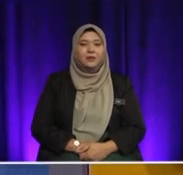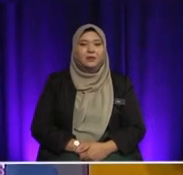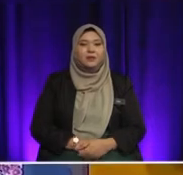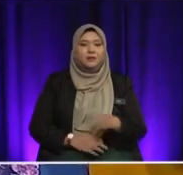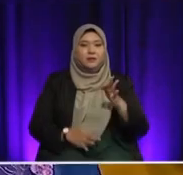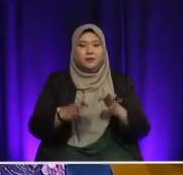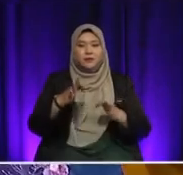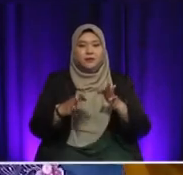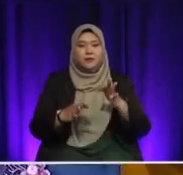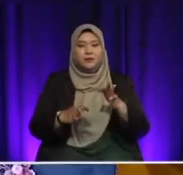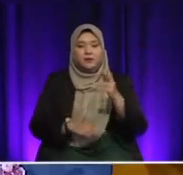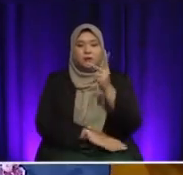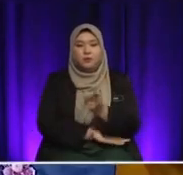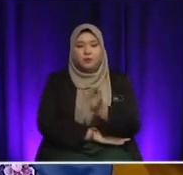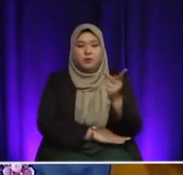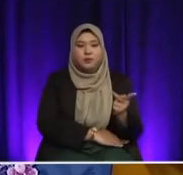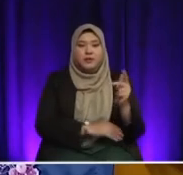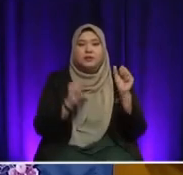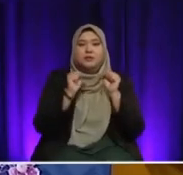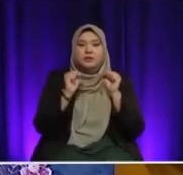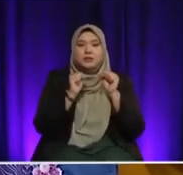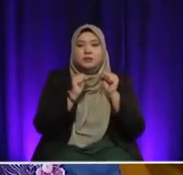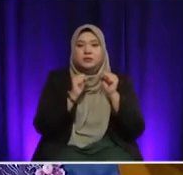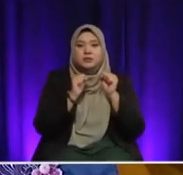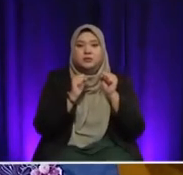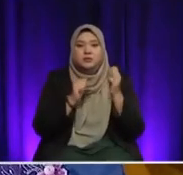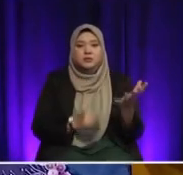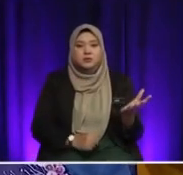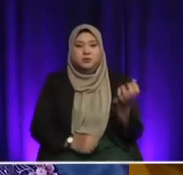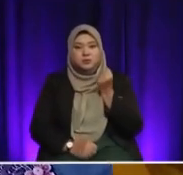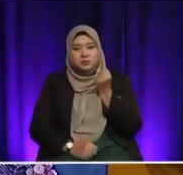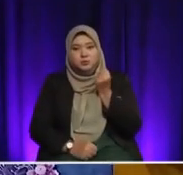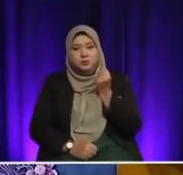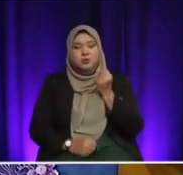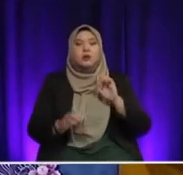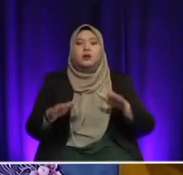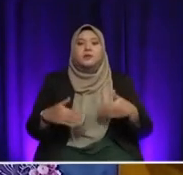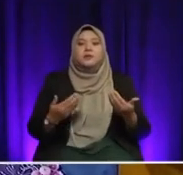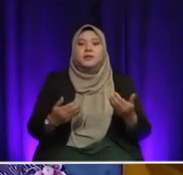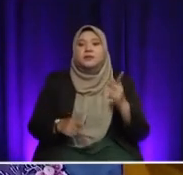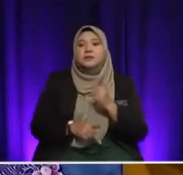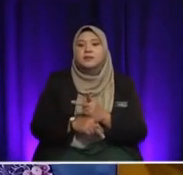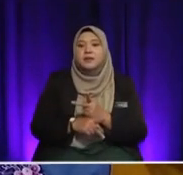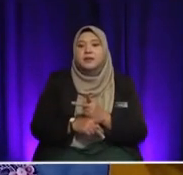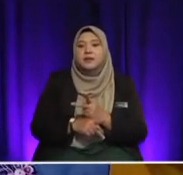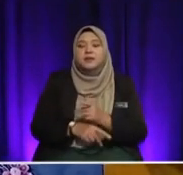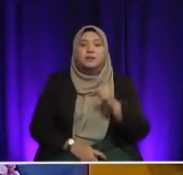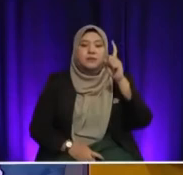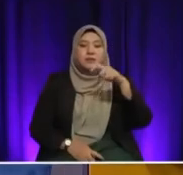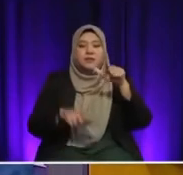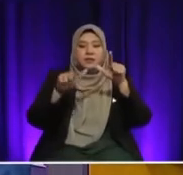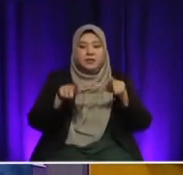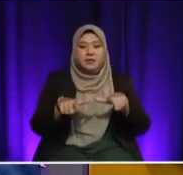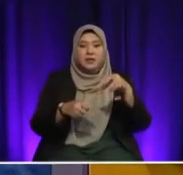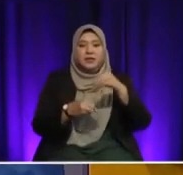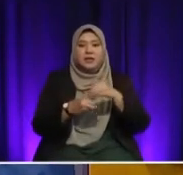punya. Baru dia tahan. Sebab tu kita tengok burger pun dekat bahagian freezer. Ya, betul.